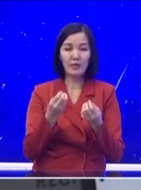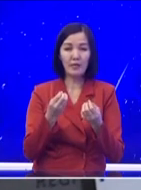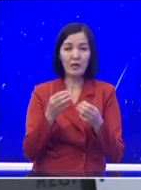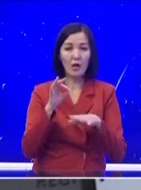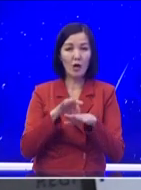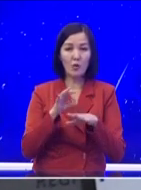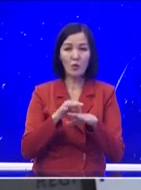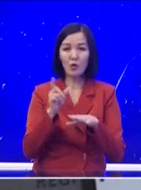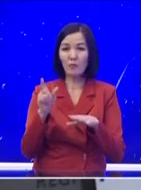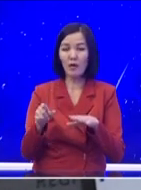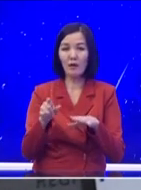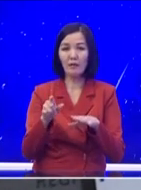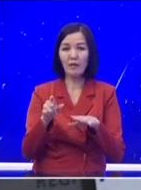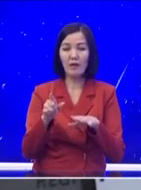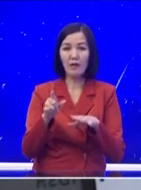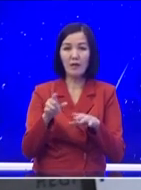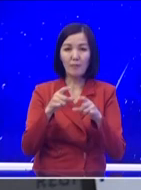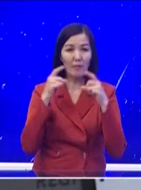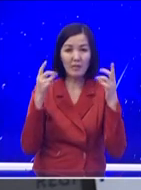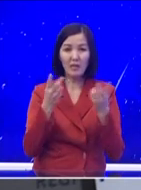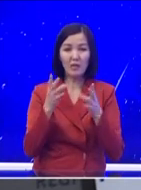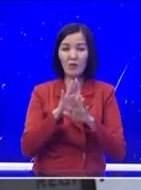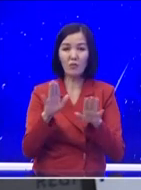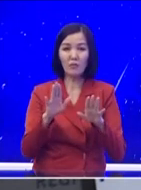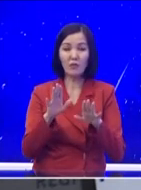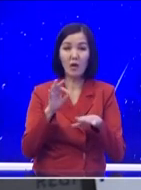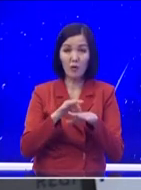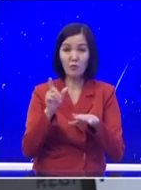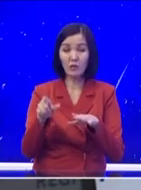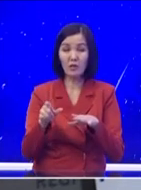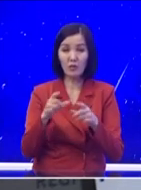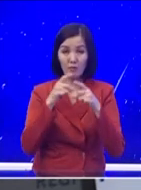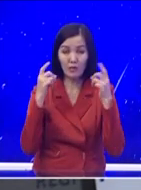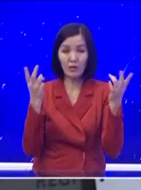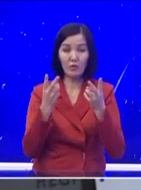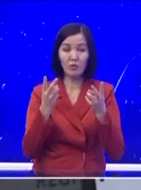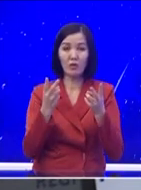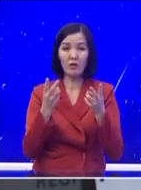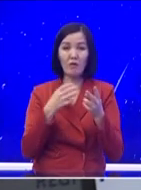ауырмаған адамға маска киіп керек жоқ. Маска тек қана ауырған адамға.